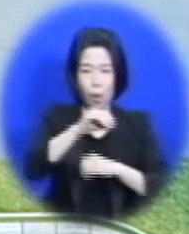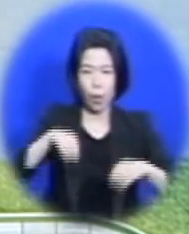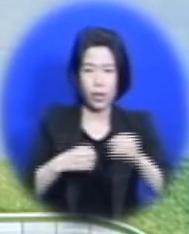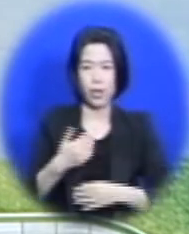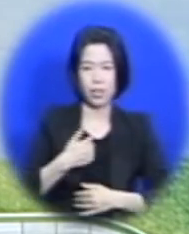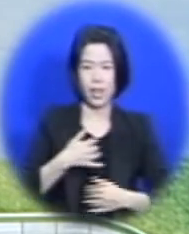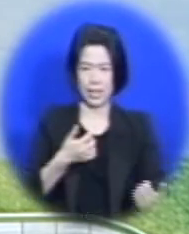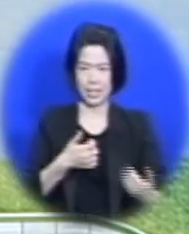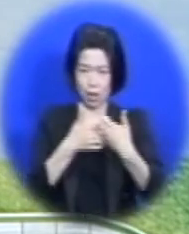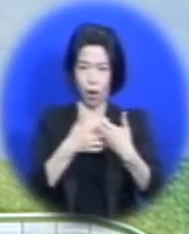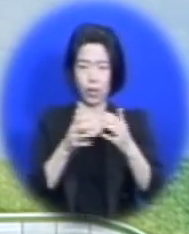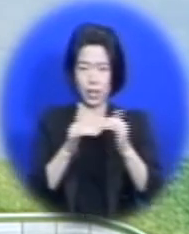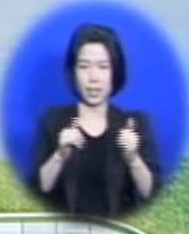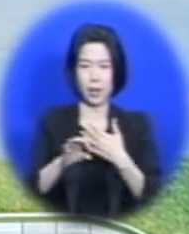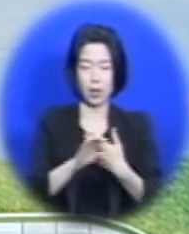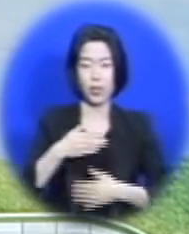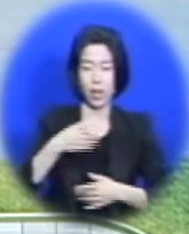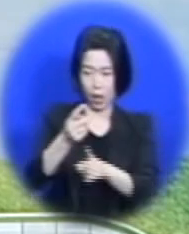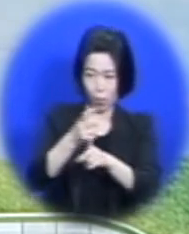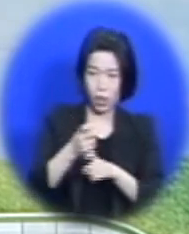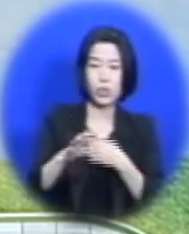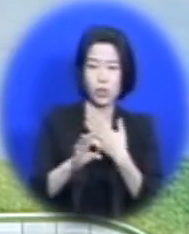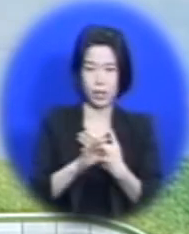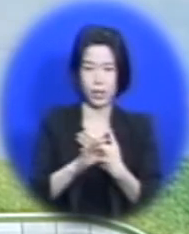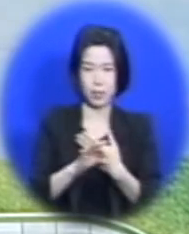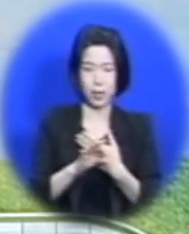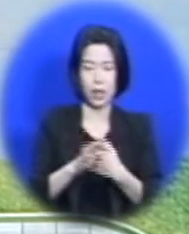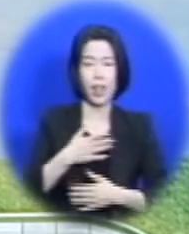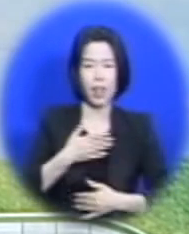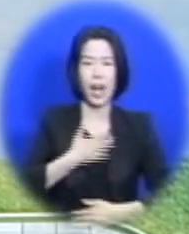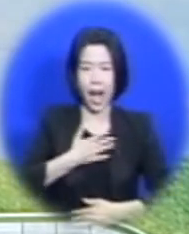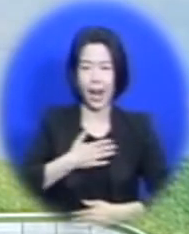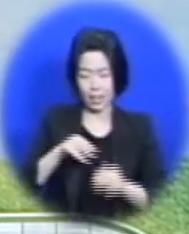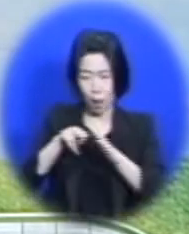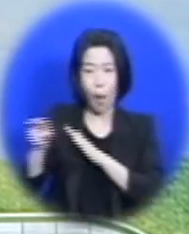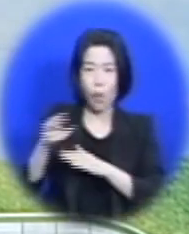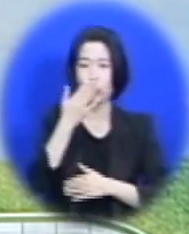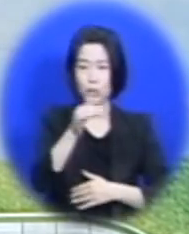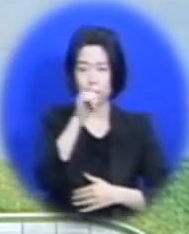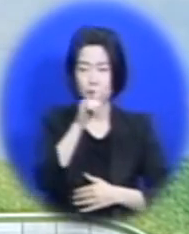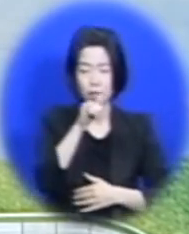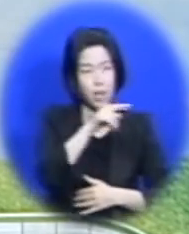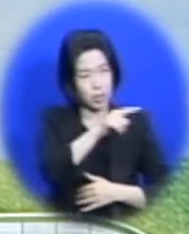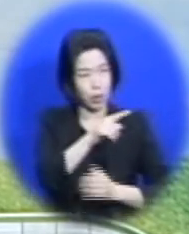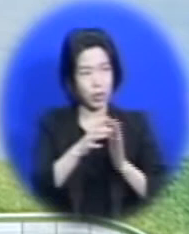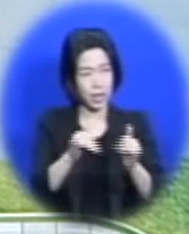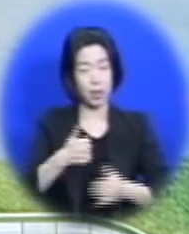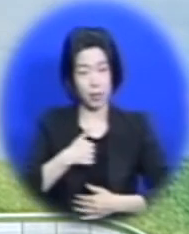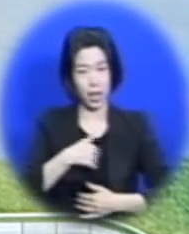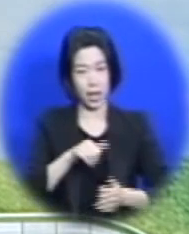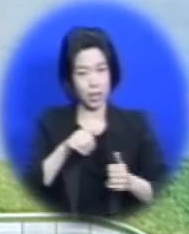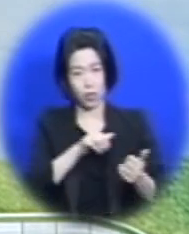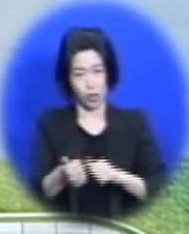내 적이라면, 내 원수였다면, 내가 알아서 피할 수 있잖아요. 저 사람은 나를 죽이려고